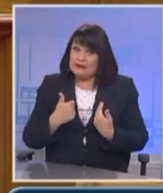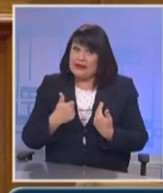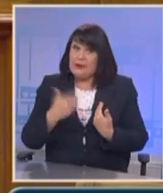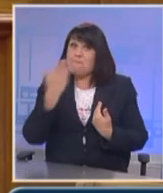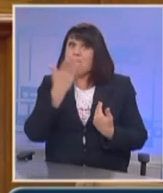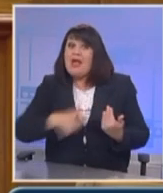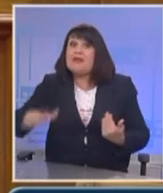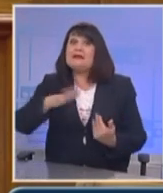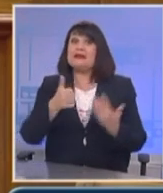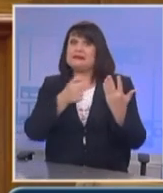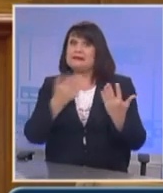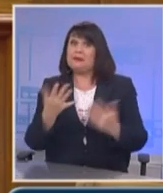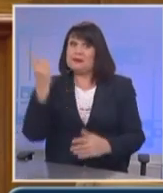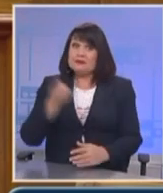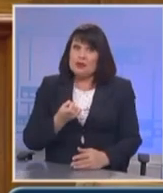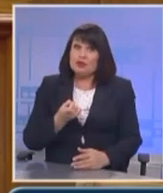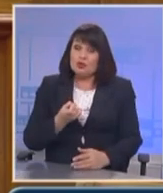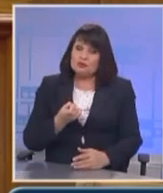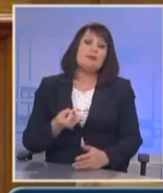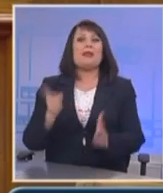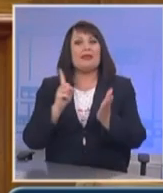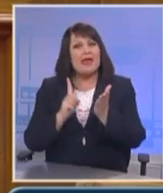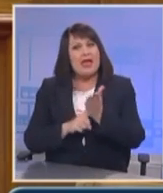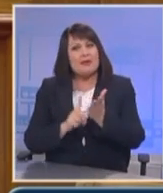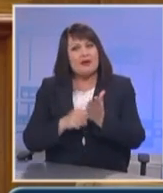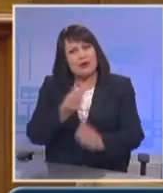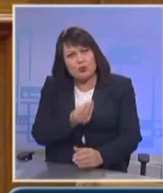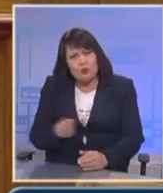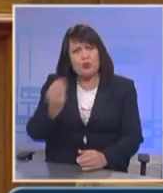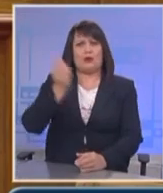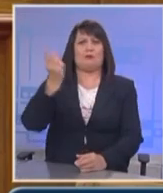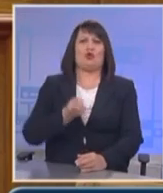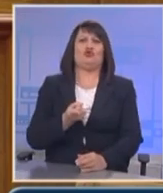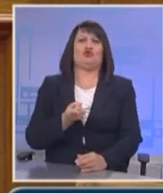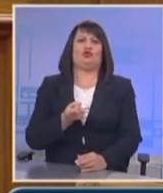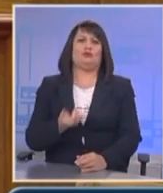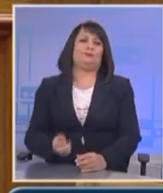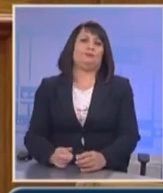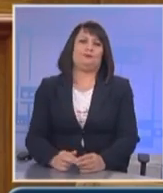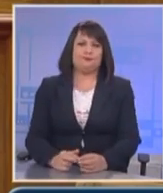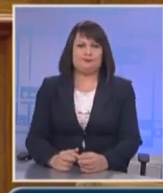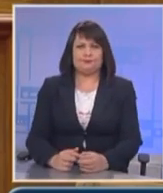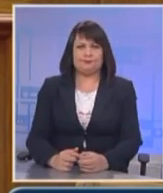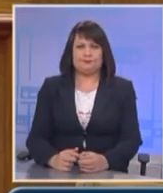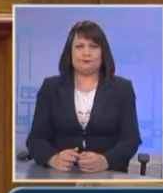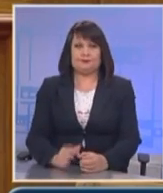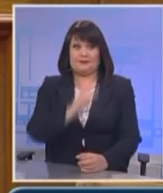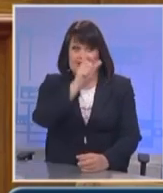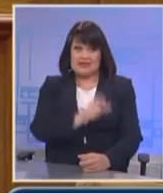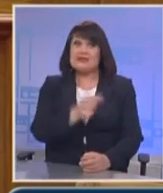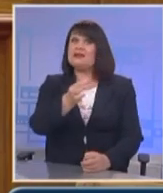μαθητικού πληθυσμού. Και θα έπρεπε να δυναμώσουν και να επεκταθούν. Και εσείς σήμερα